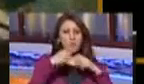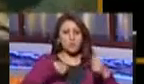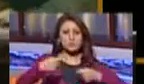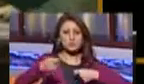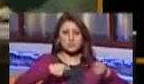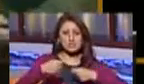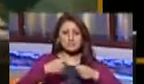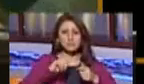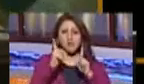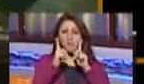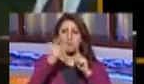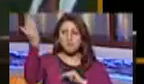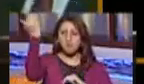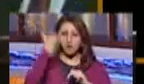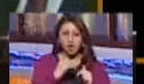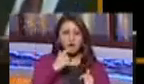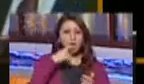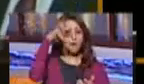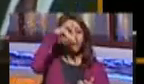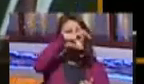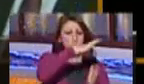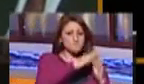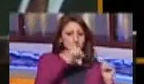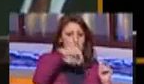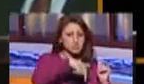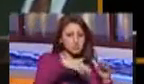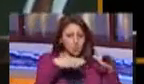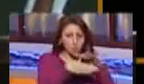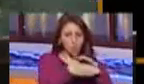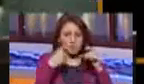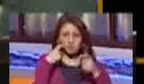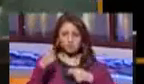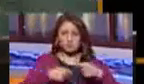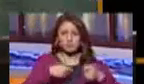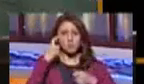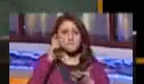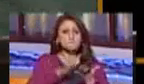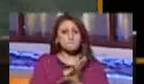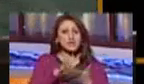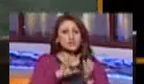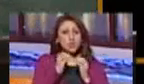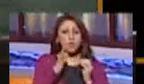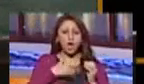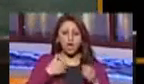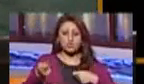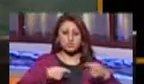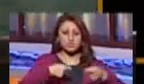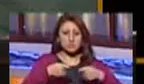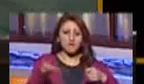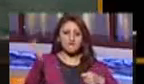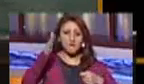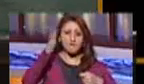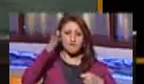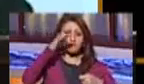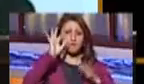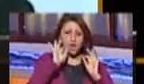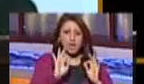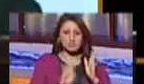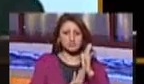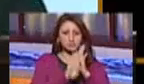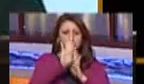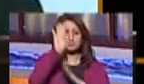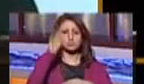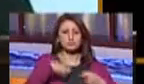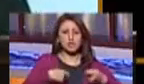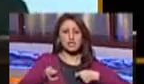المحليين والأجانب لحل كافة المشاكل التي تواجههم لزيادة حجم الاستثمار في مصر وللنهوض بالسوق.